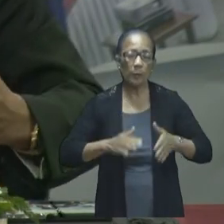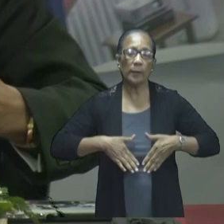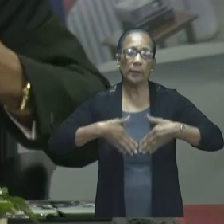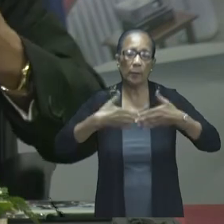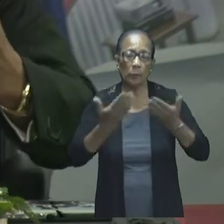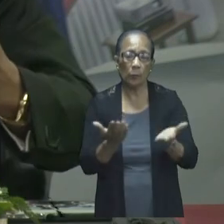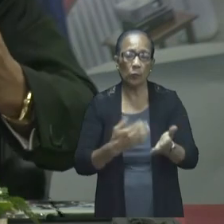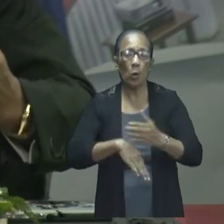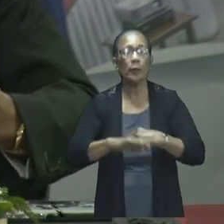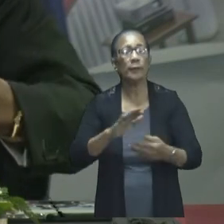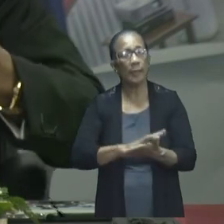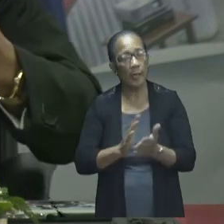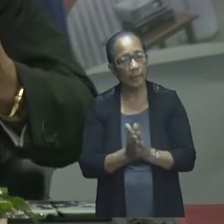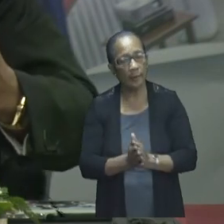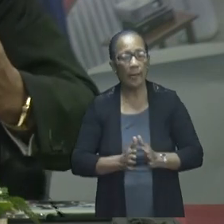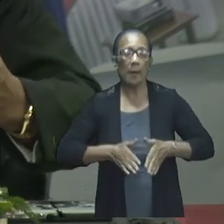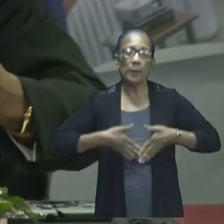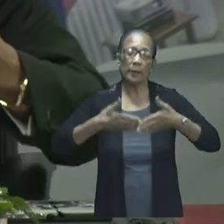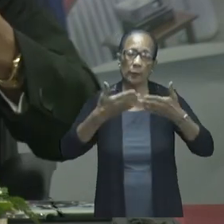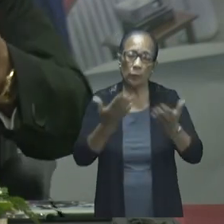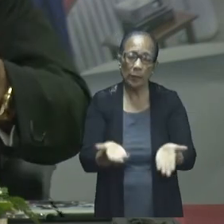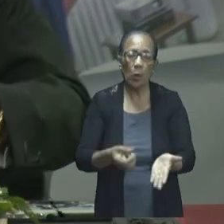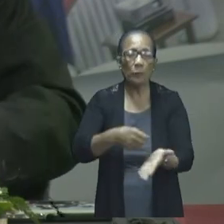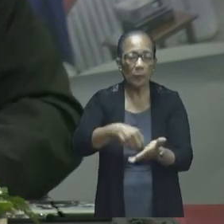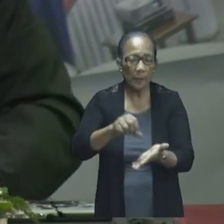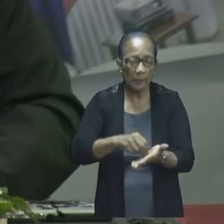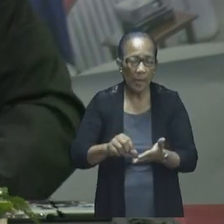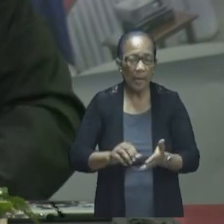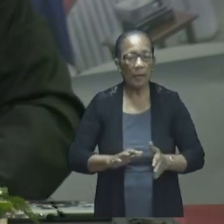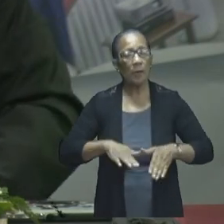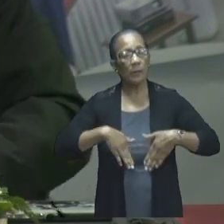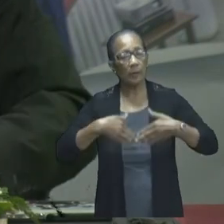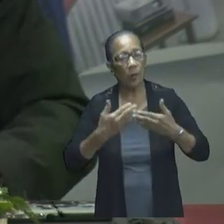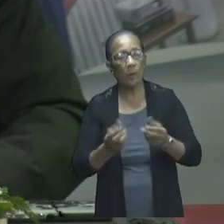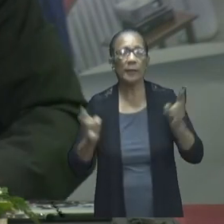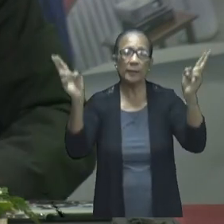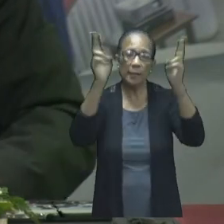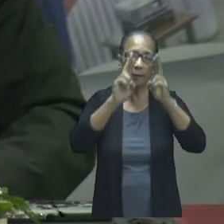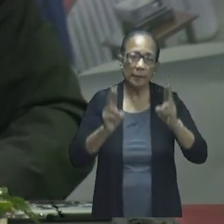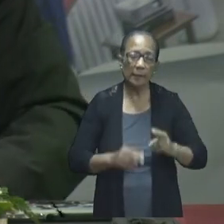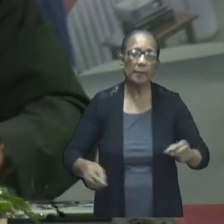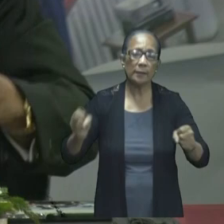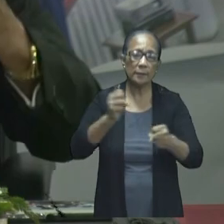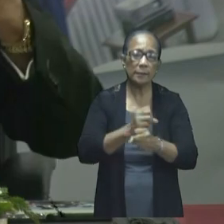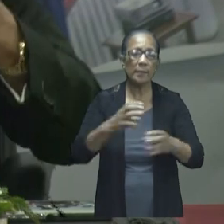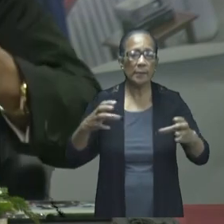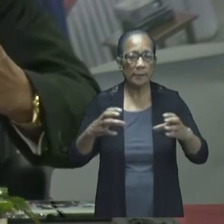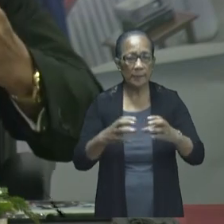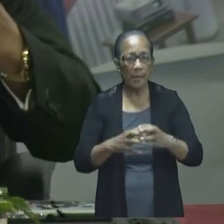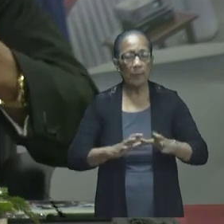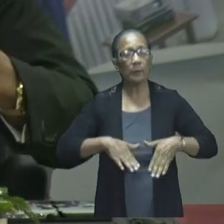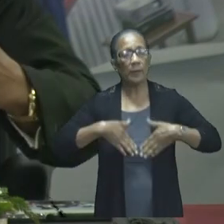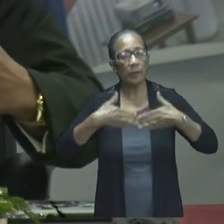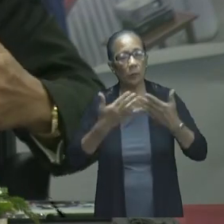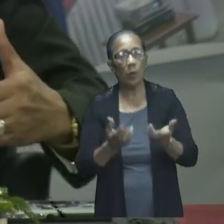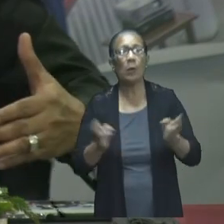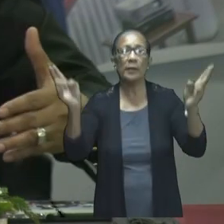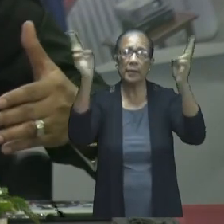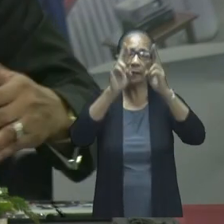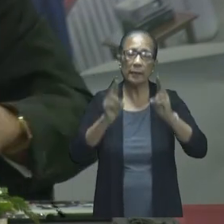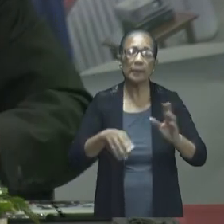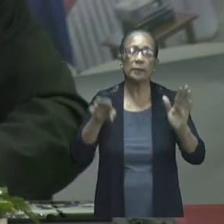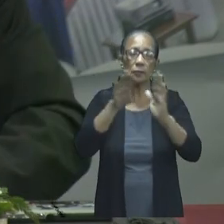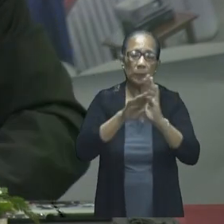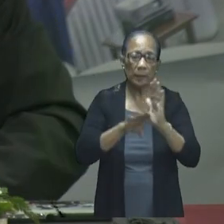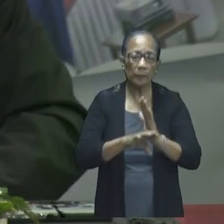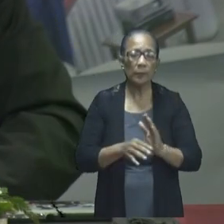ondergaan er bereidwilligheid om te betalen bereidwilligheid om met internationale instituten samen door bereidwilligheid om internationale programma's te